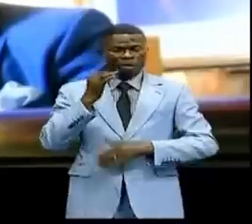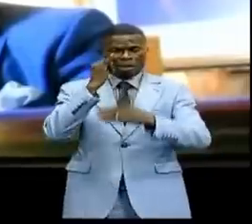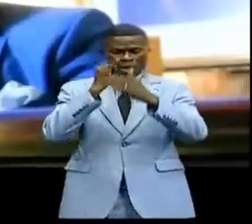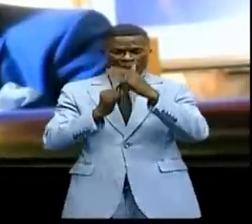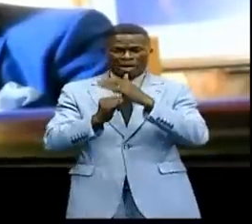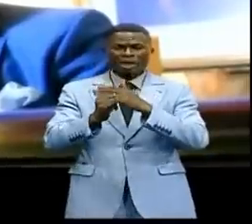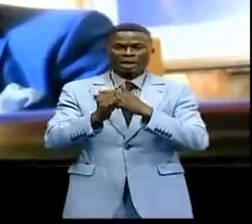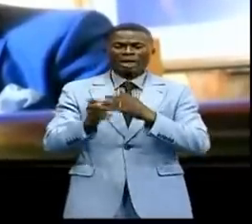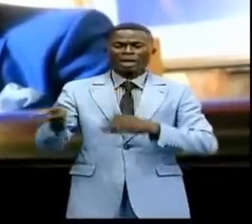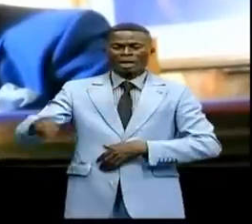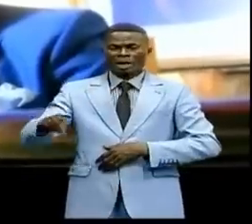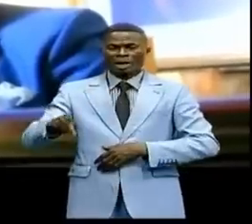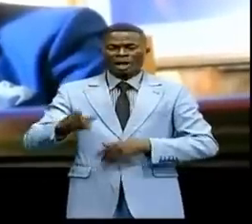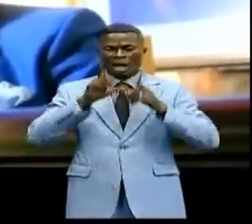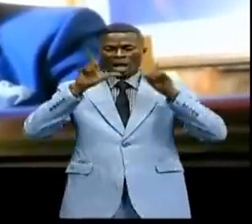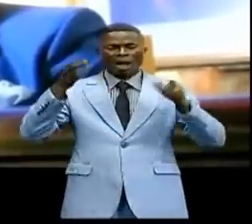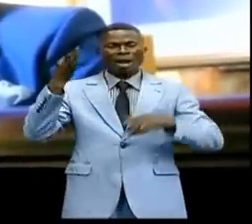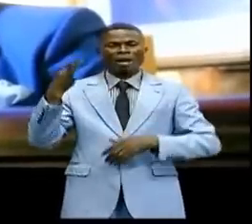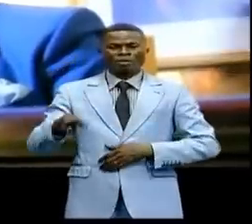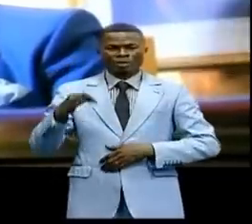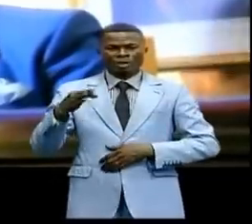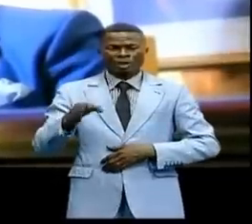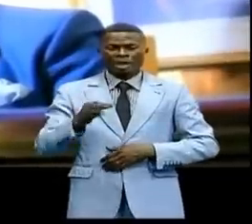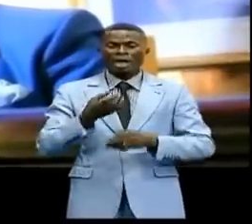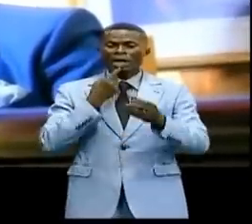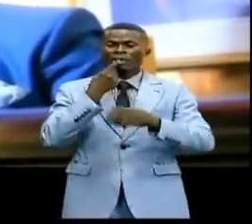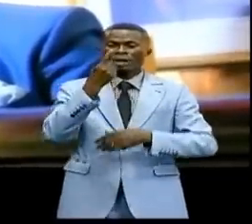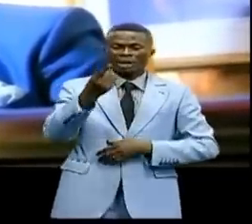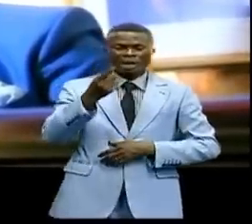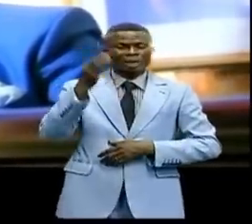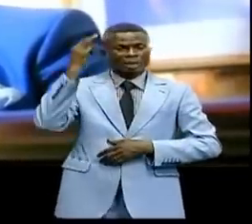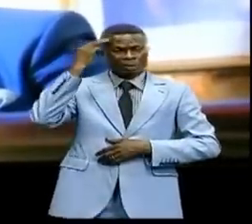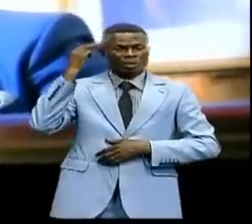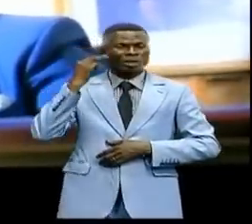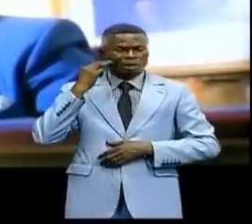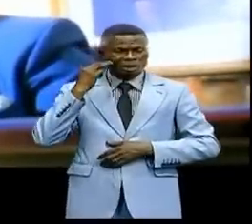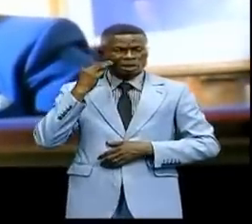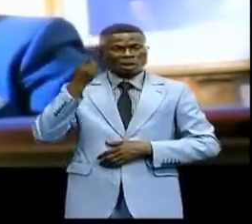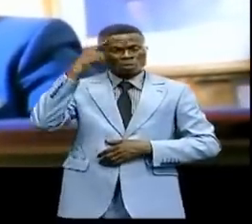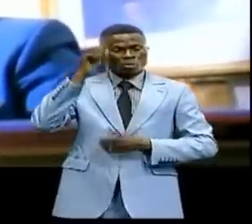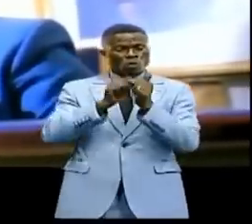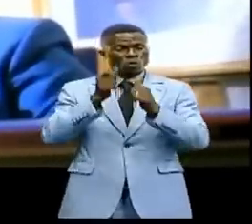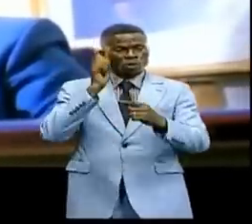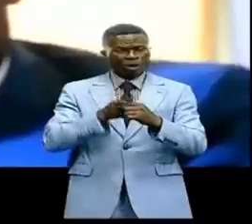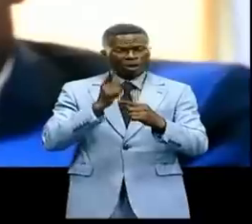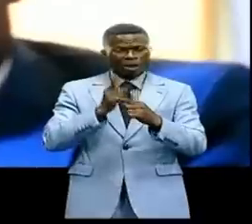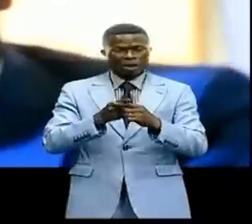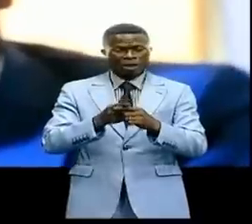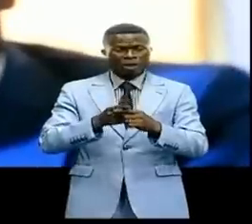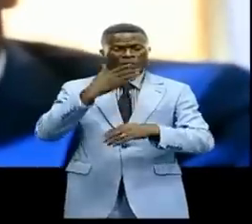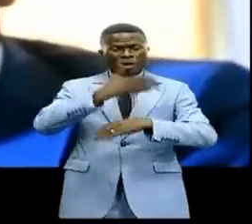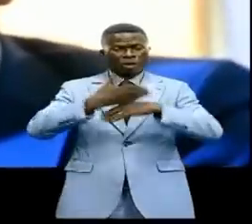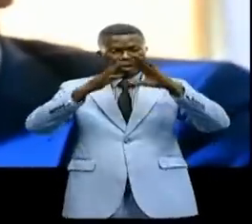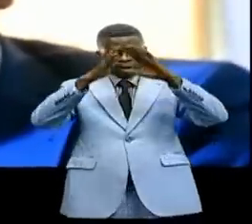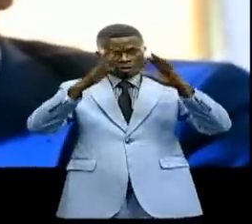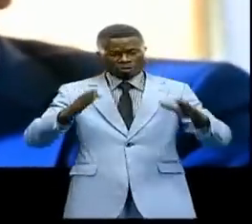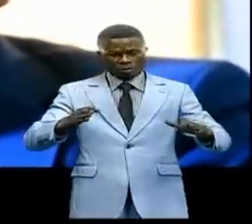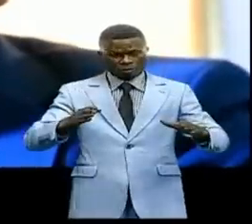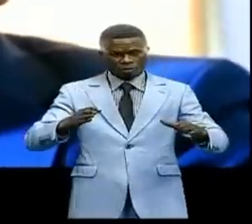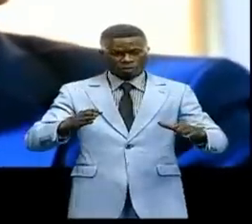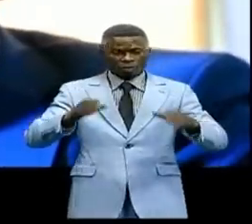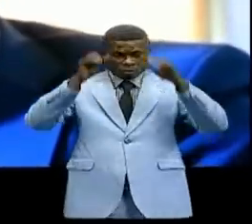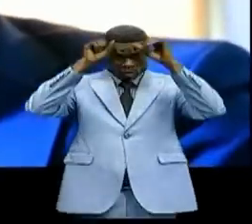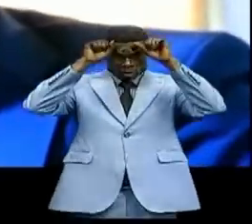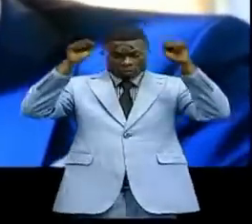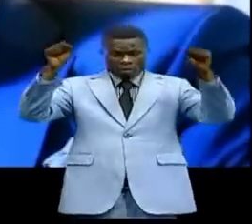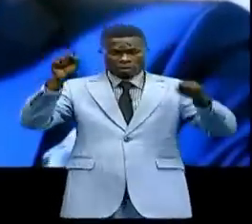l'Intégration régionale et de la Francophonie a rappelé au Conseil que face aux difficultés liées aux infrastructures, le président